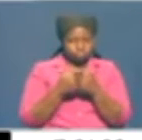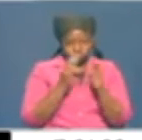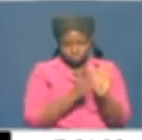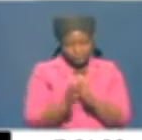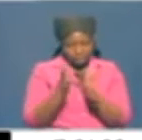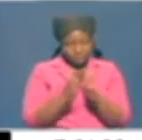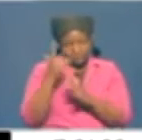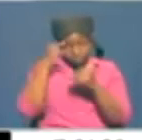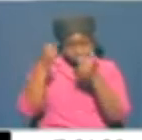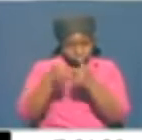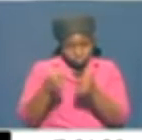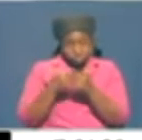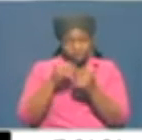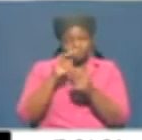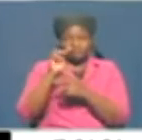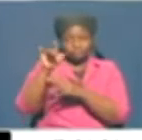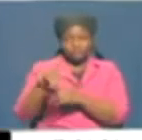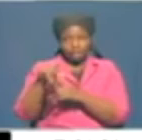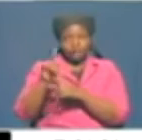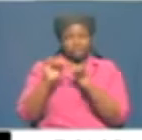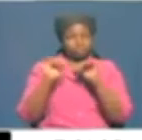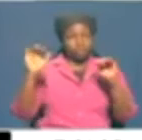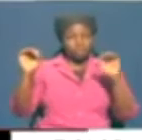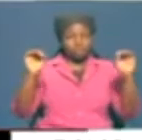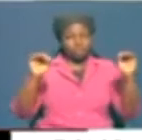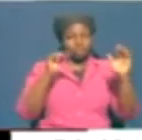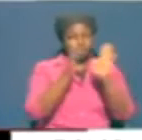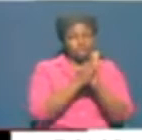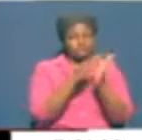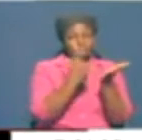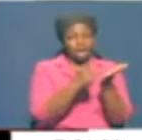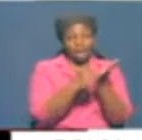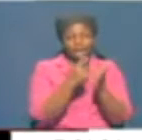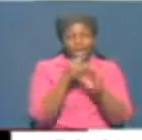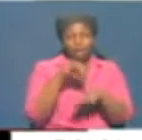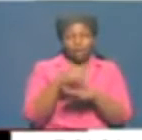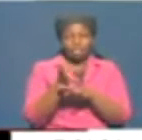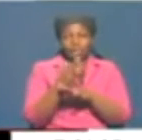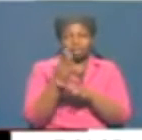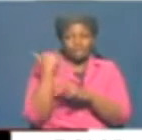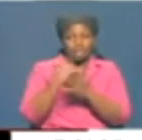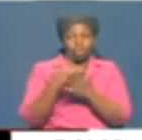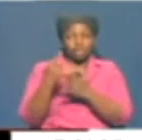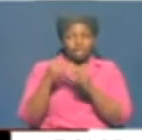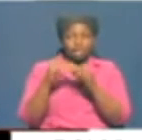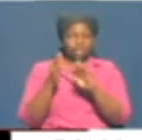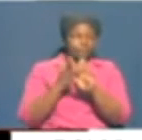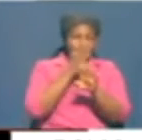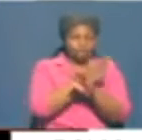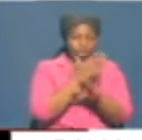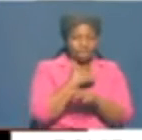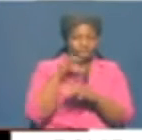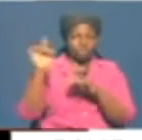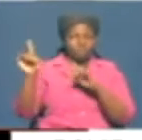Mali. Stars ilitoka sare tasa dhidi ya Uganda siku ya Alhamisi jana juma lilopita, kabla ya kutoka sare ya bao moja kwa moja dhidi